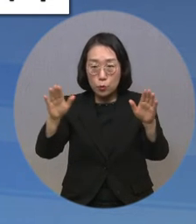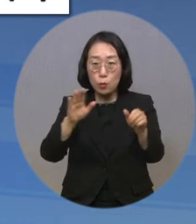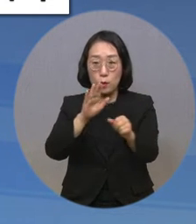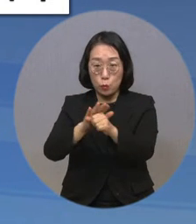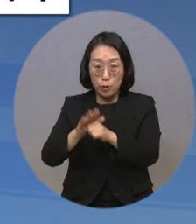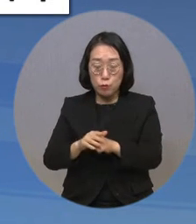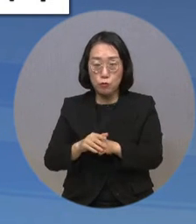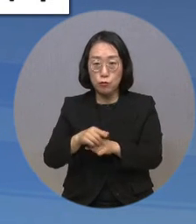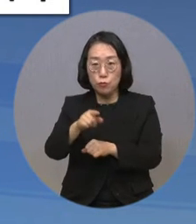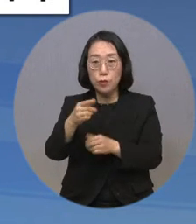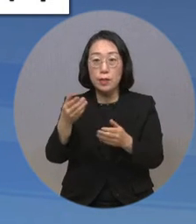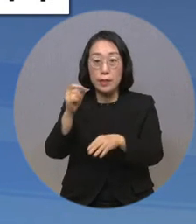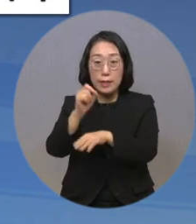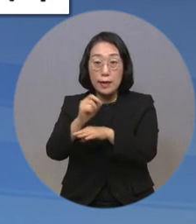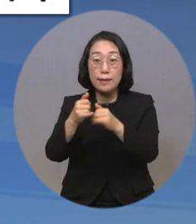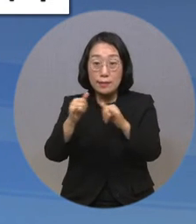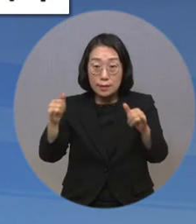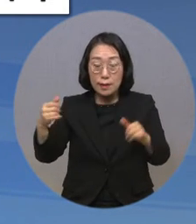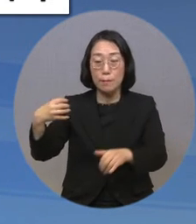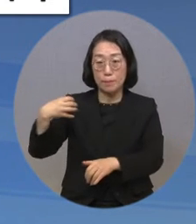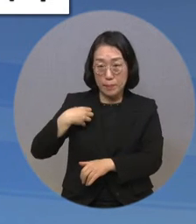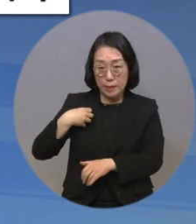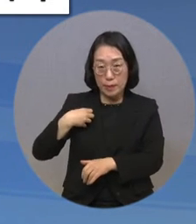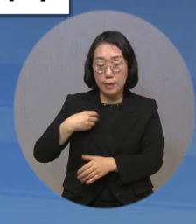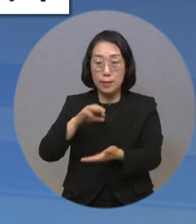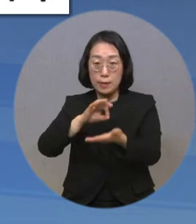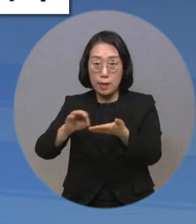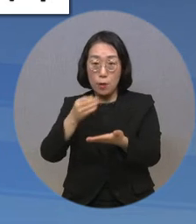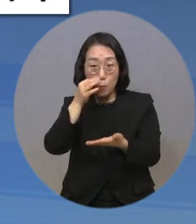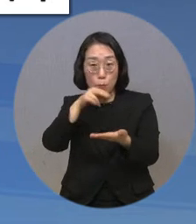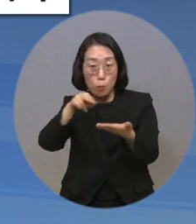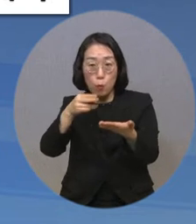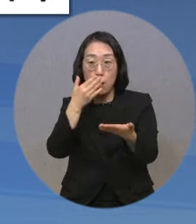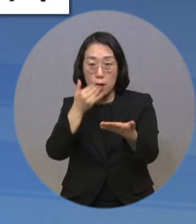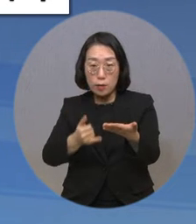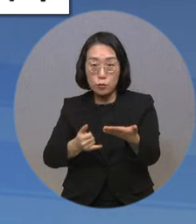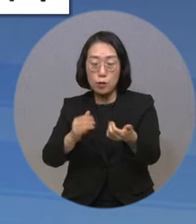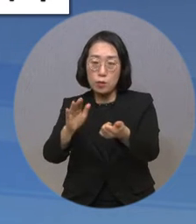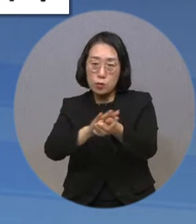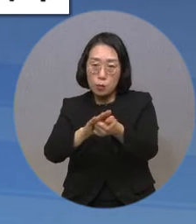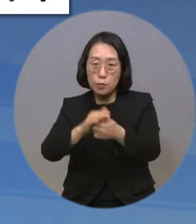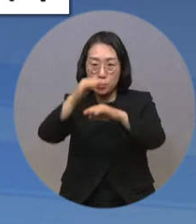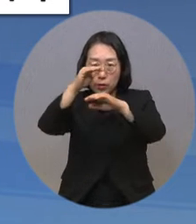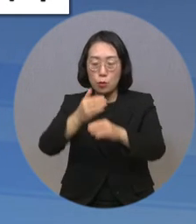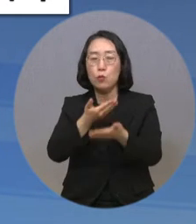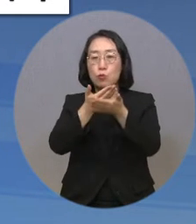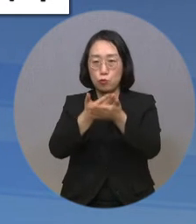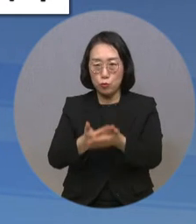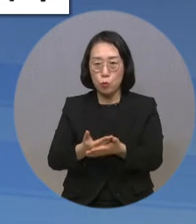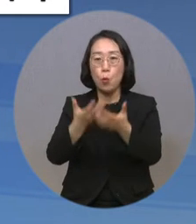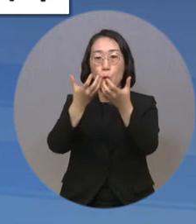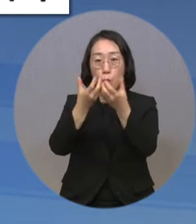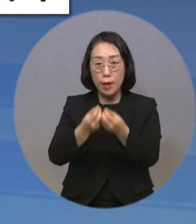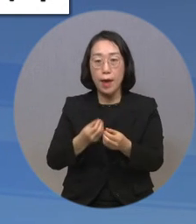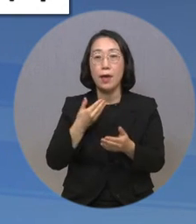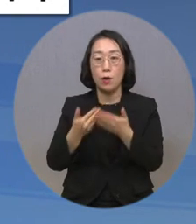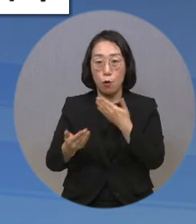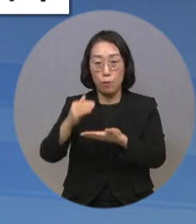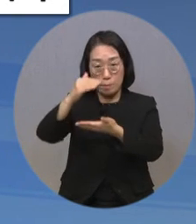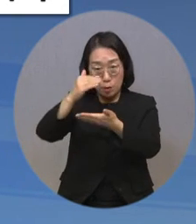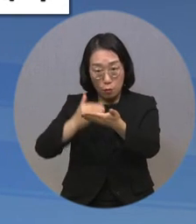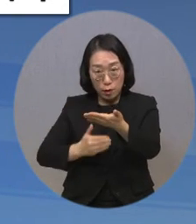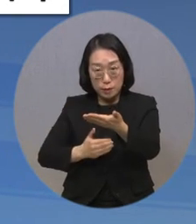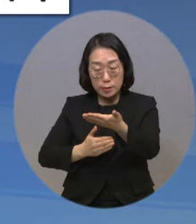제공기관 실무자들이 활용할 수 있는 안내서로 서비스 단계별로 주요 내용과 실천 사례 등 현장에서 활용할 수